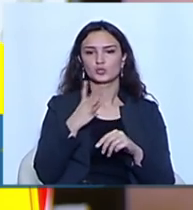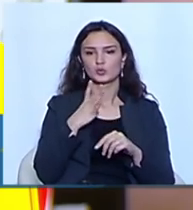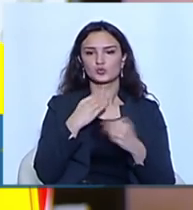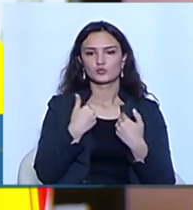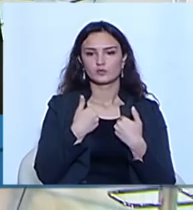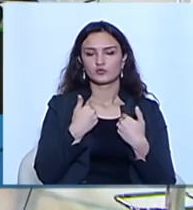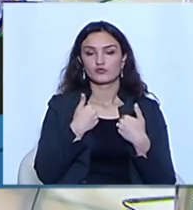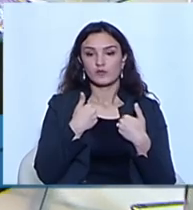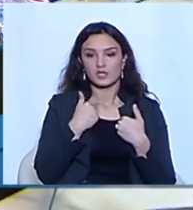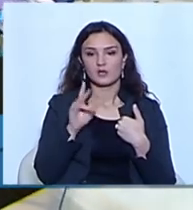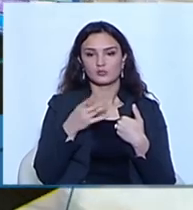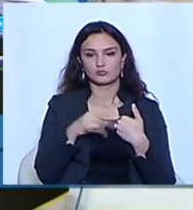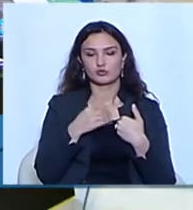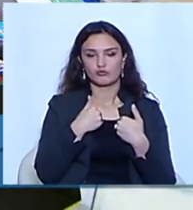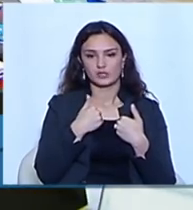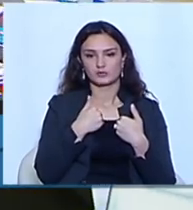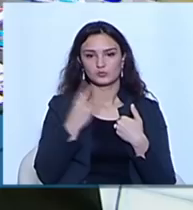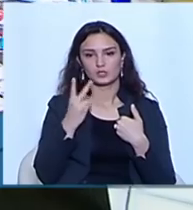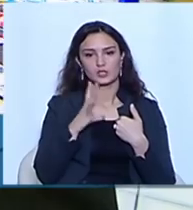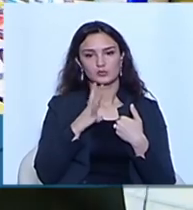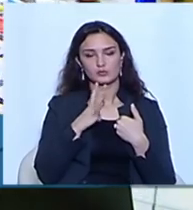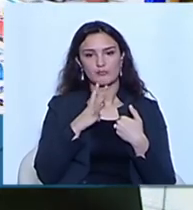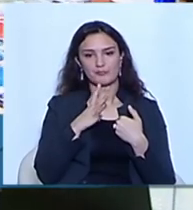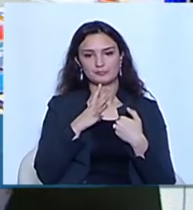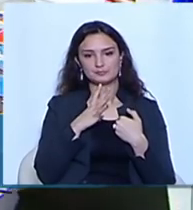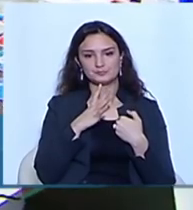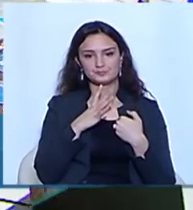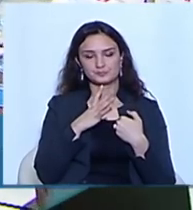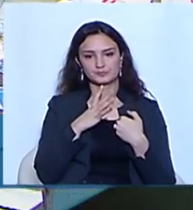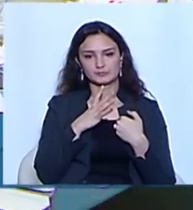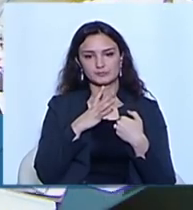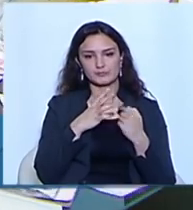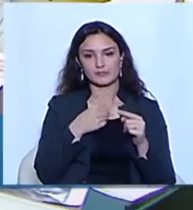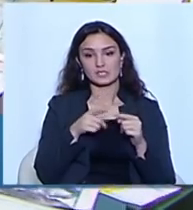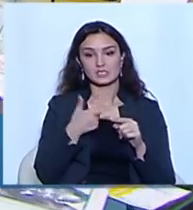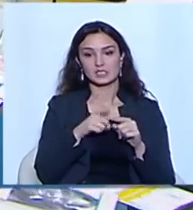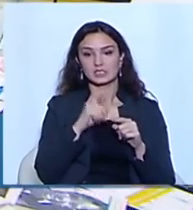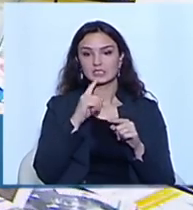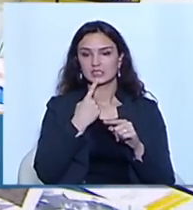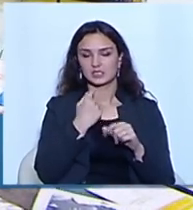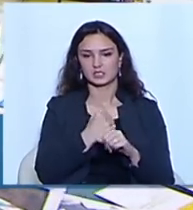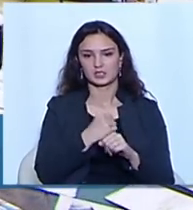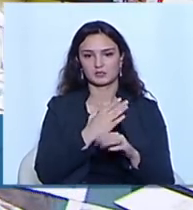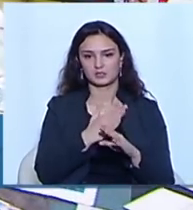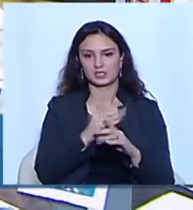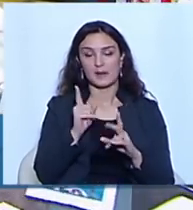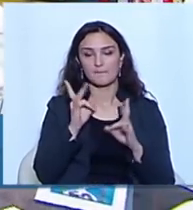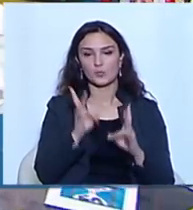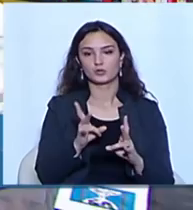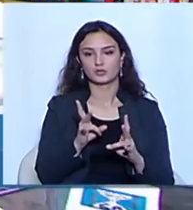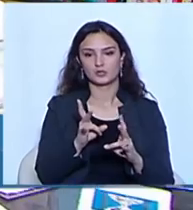ხალხთან? ჩვენი რეაგირება უნდა იყოს შემეცნებითი. ეს ძალიან ძნელი გასაკეთებელია. რა